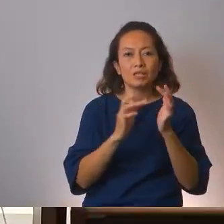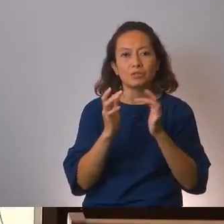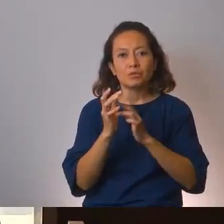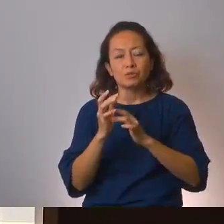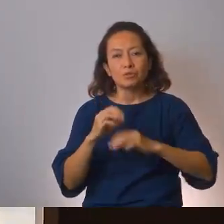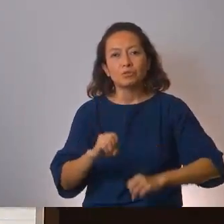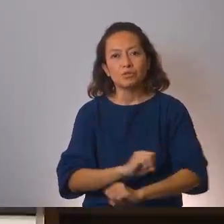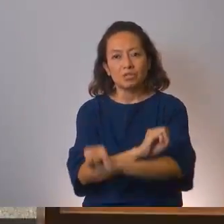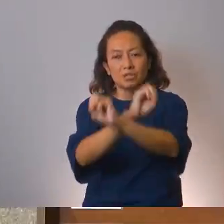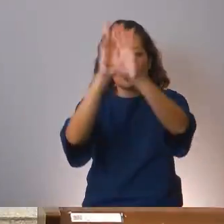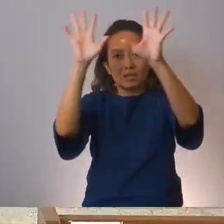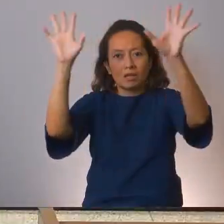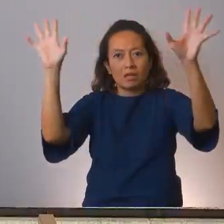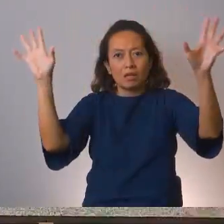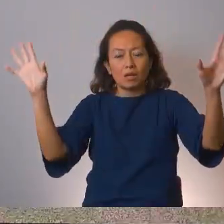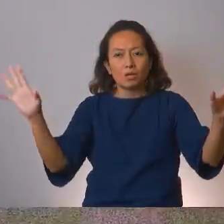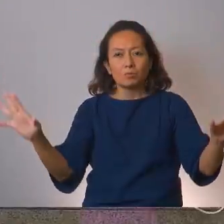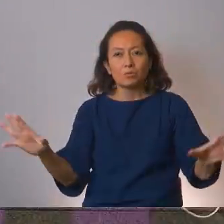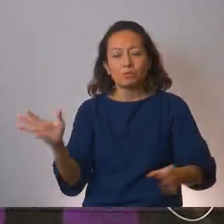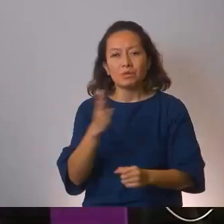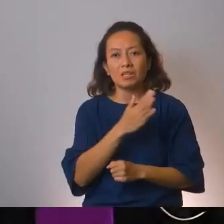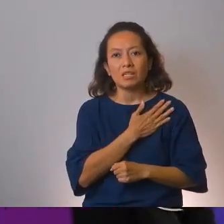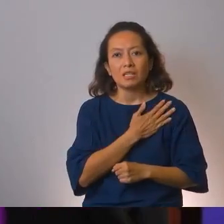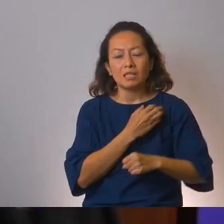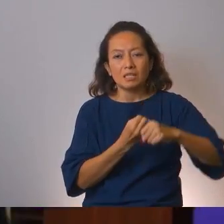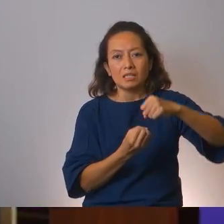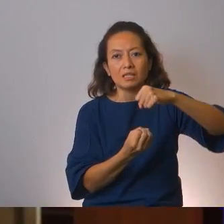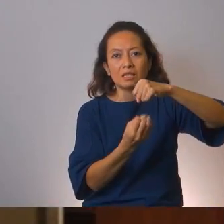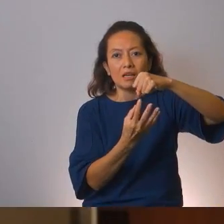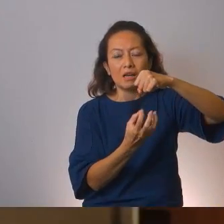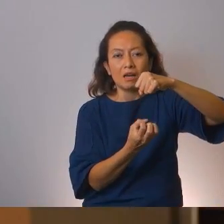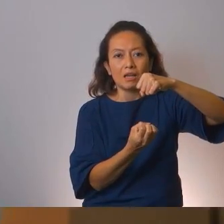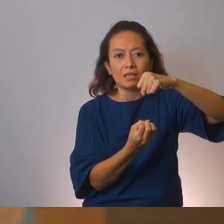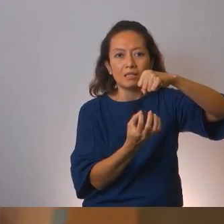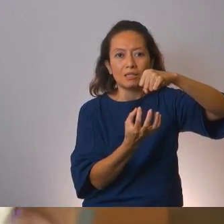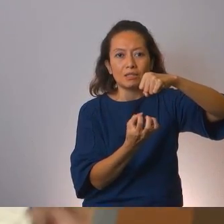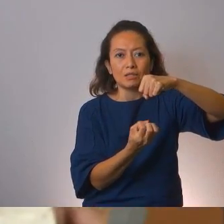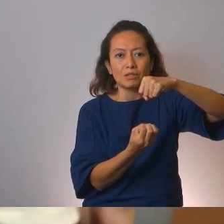Yesus, terangmu pelita hatiku.